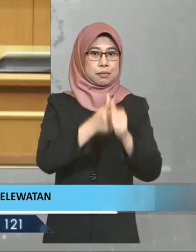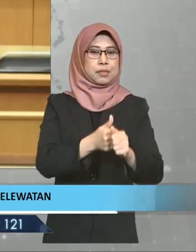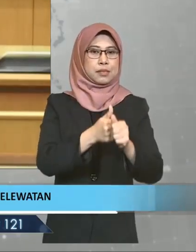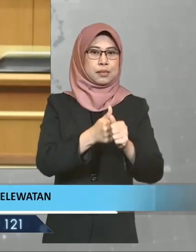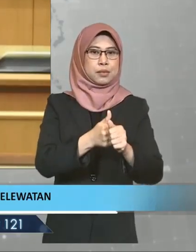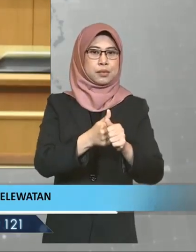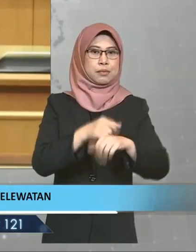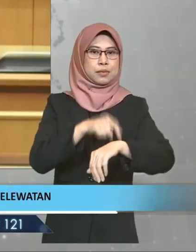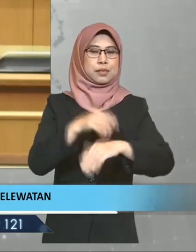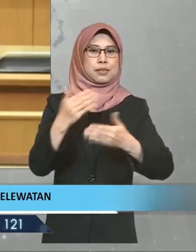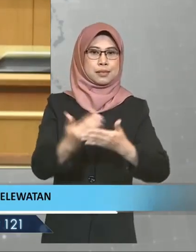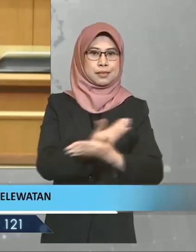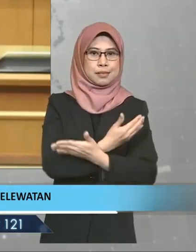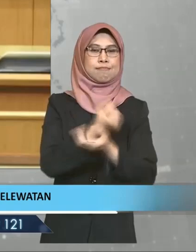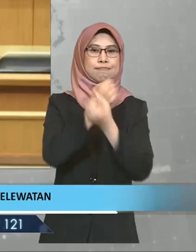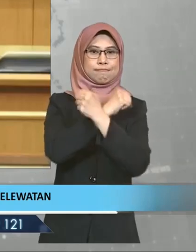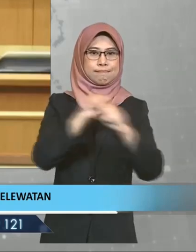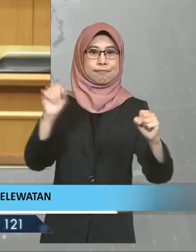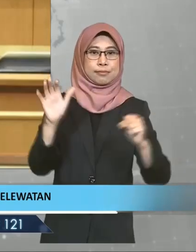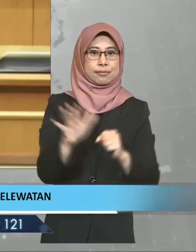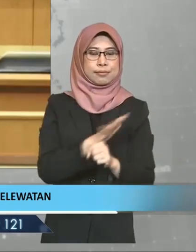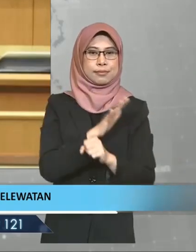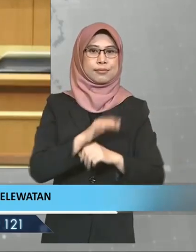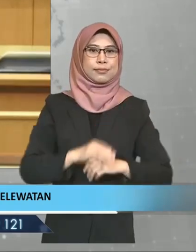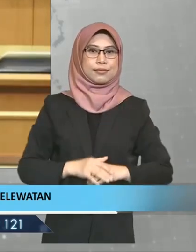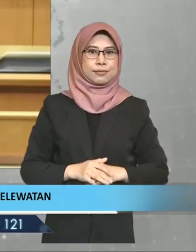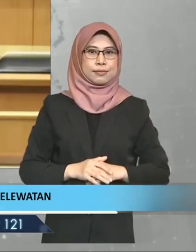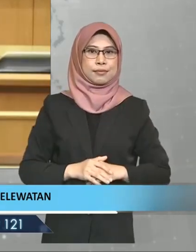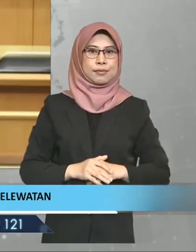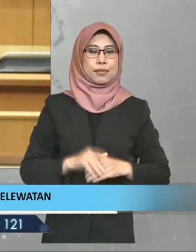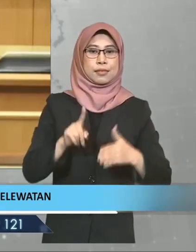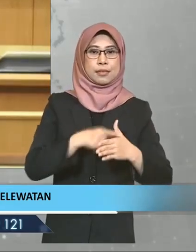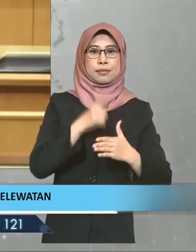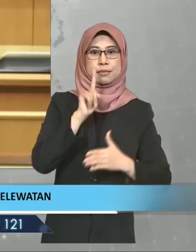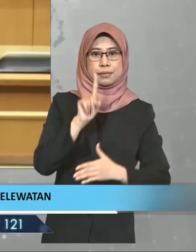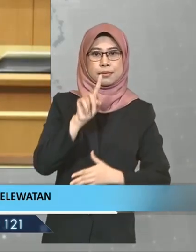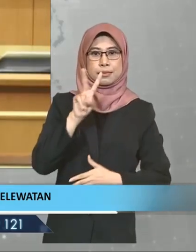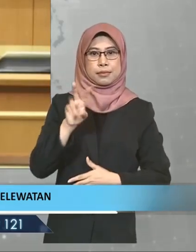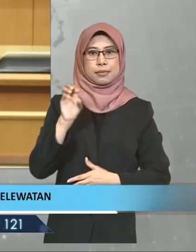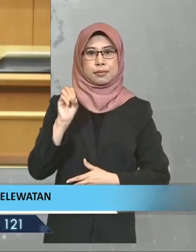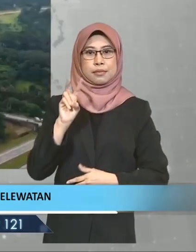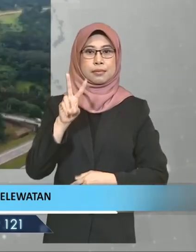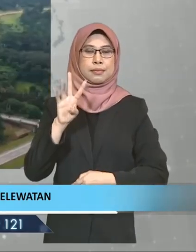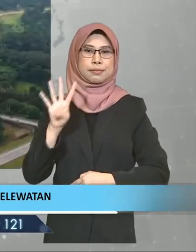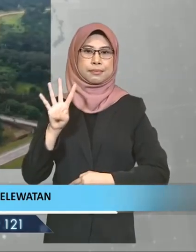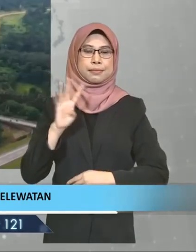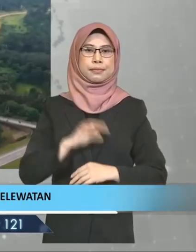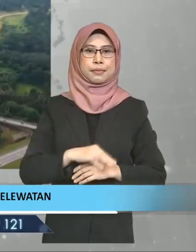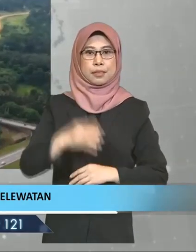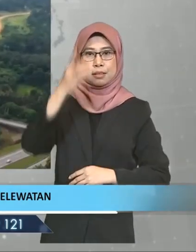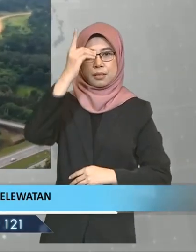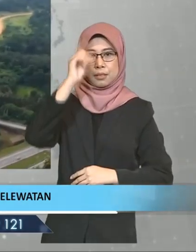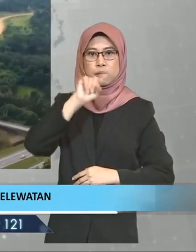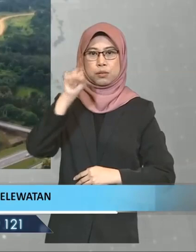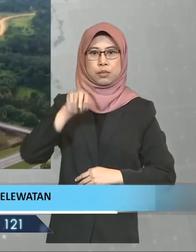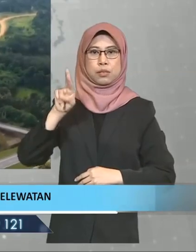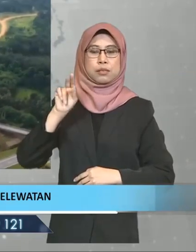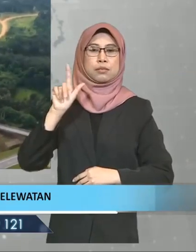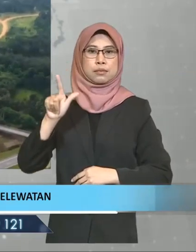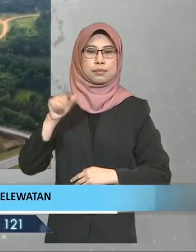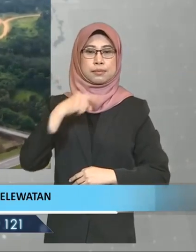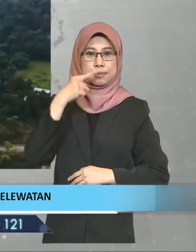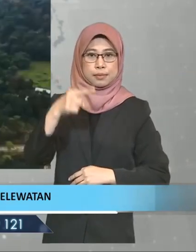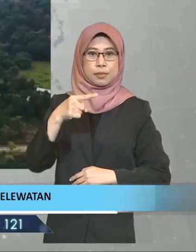Kharisma terbaru dan cecak sepenuhnya pada Januari 2024 jatuh Muhammad Syafi'i berkata